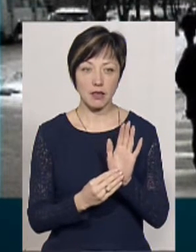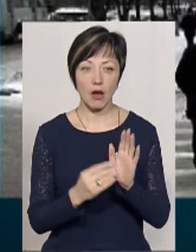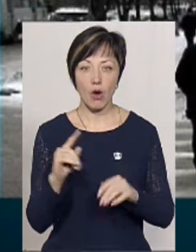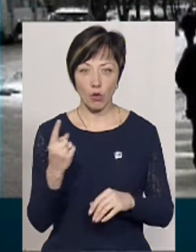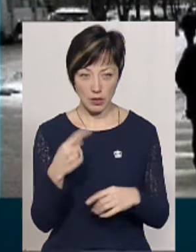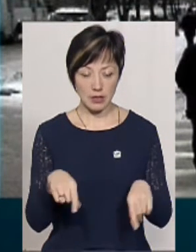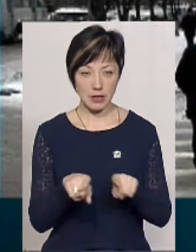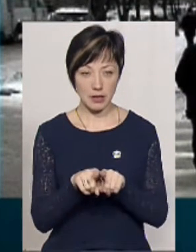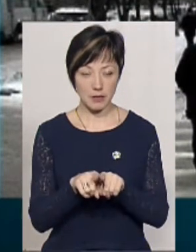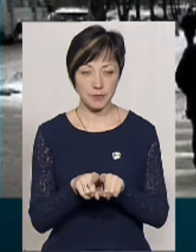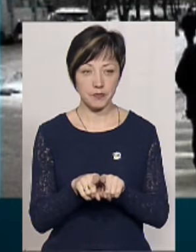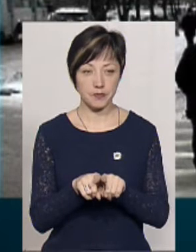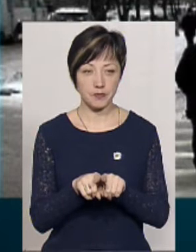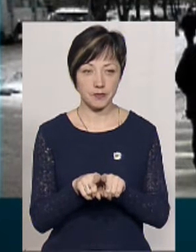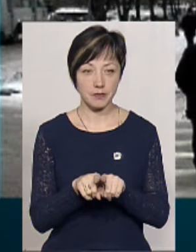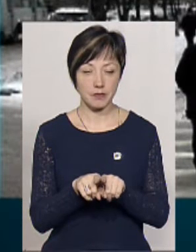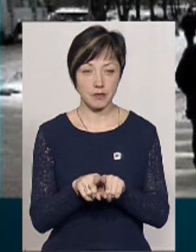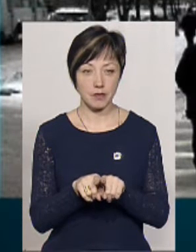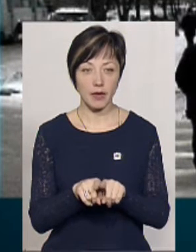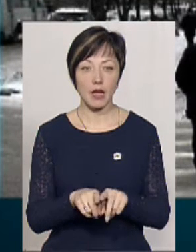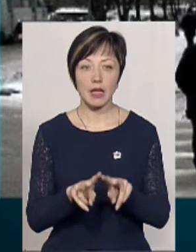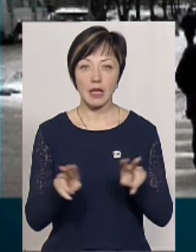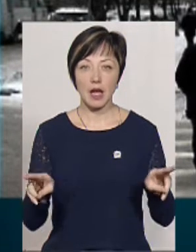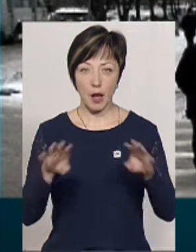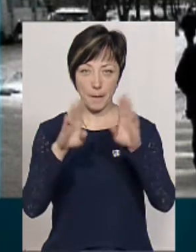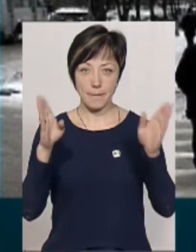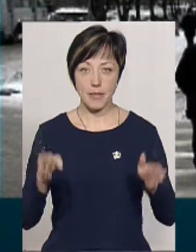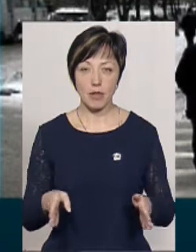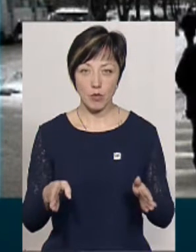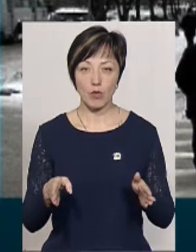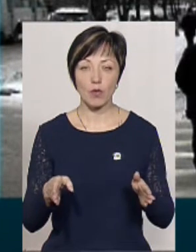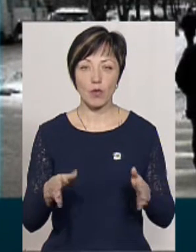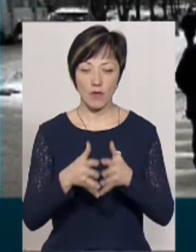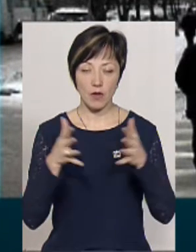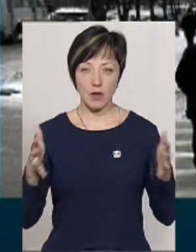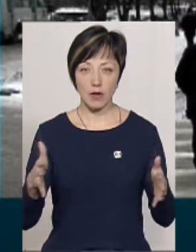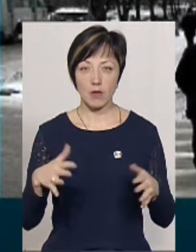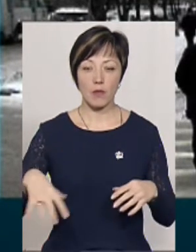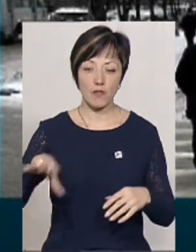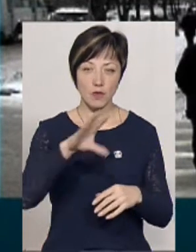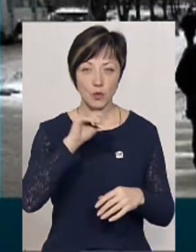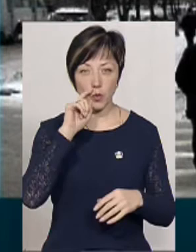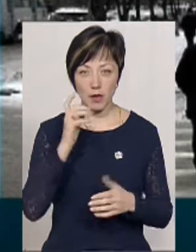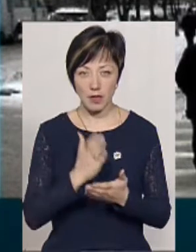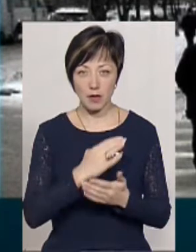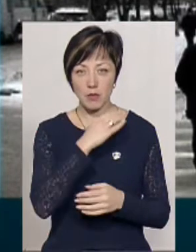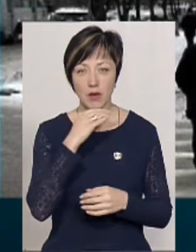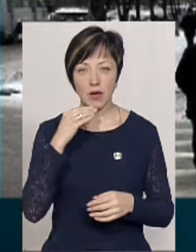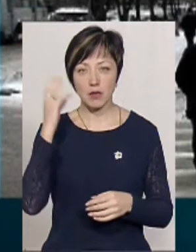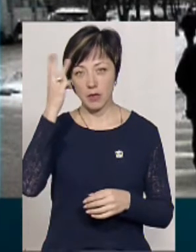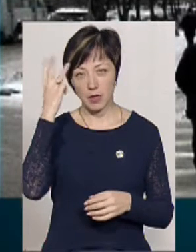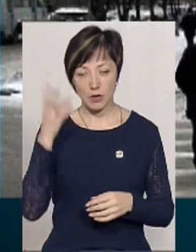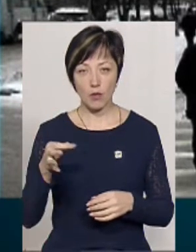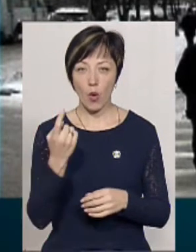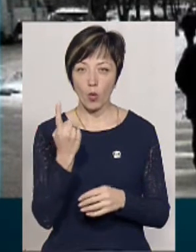Він один такий білборд? Ні, власне, таких білбордів достатньо і по Україні, і в Хмельницькій області. Просто це один з